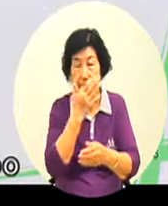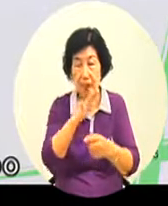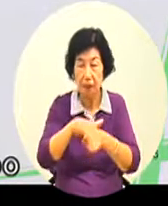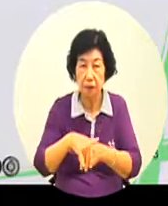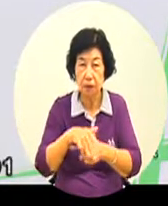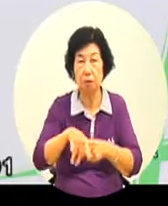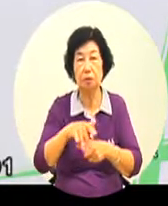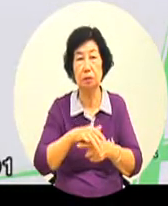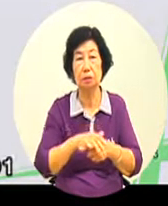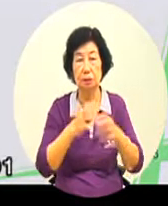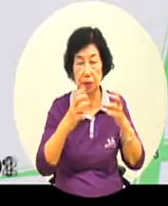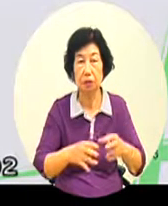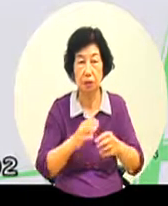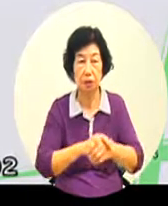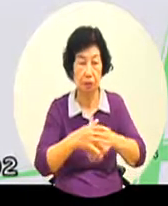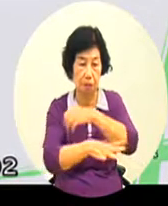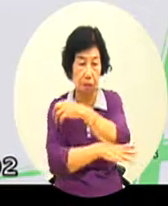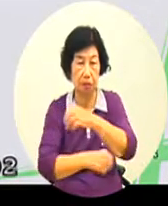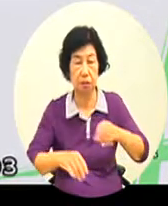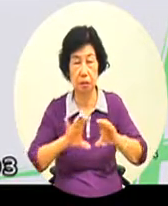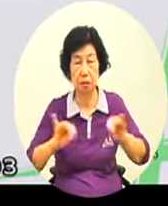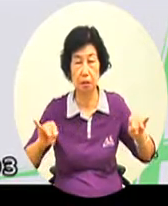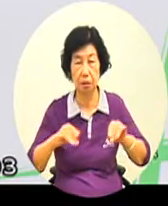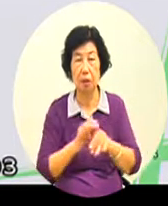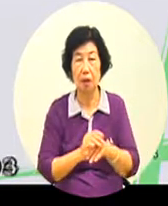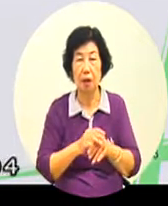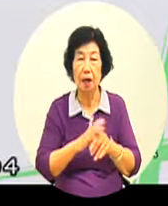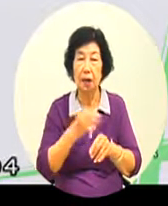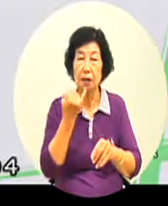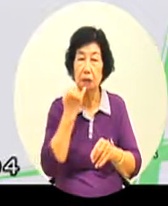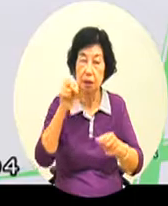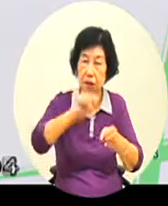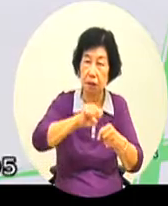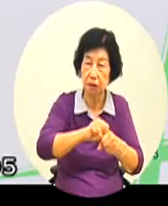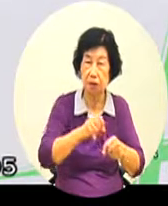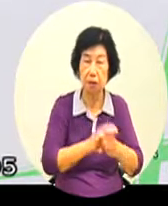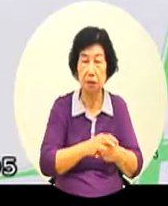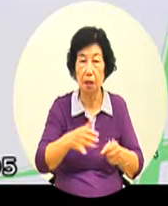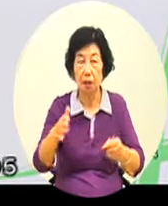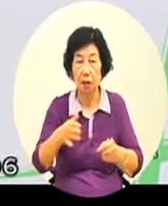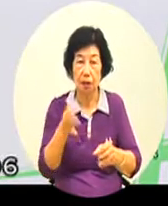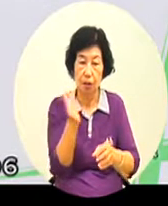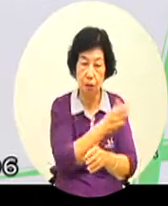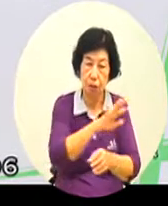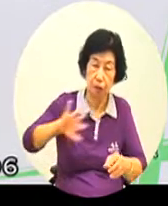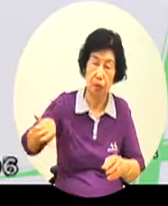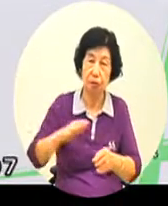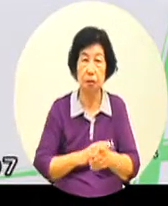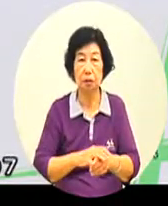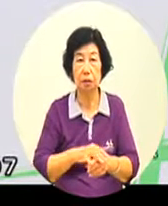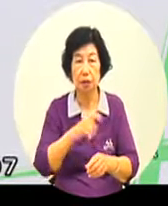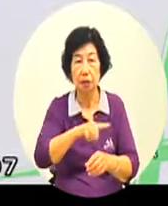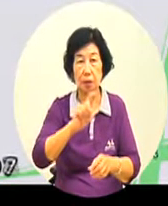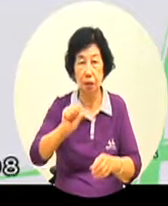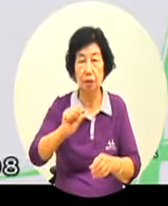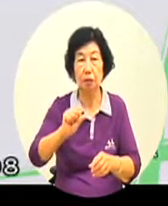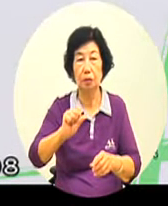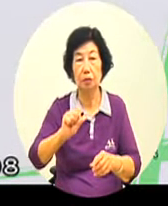为基地，扩展左右上下各 1.5 公里的范围